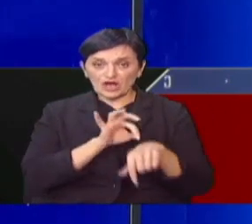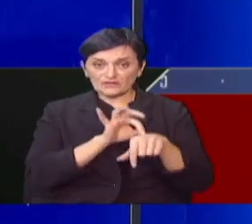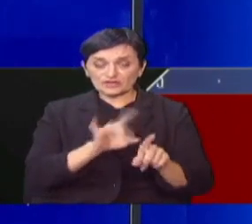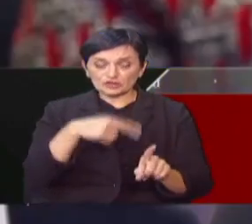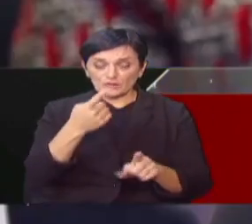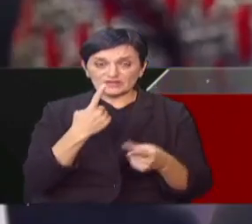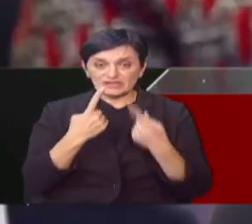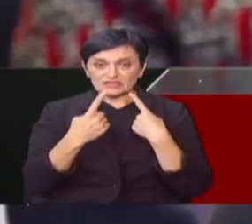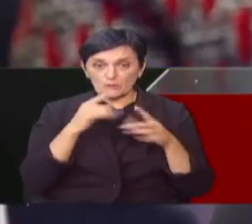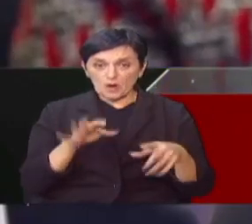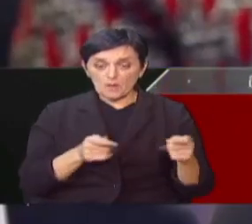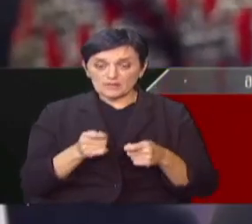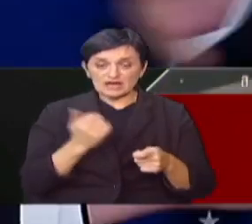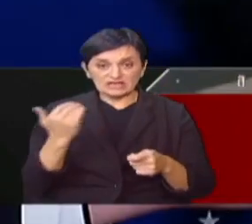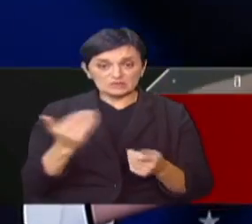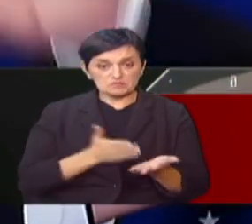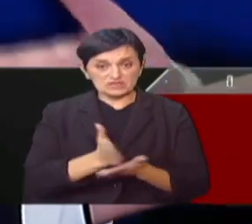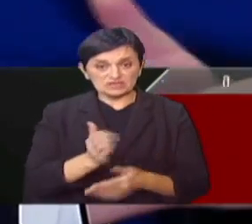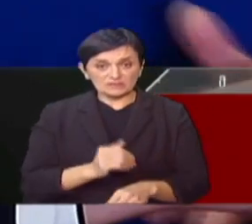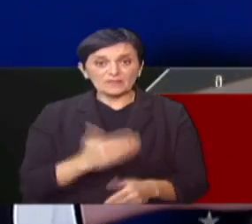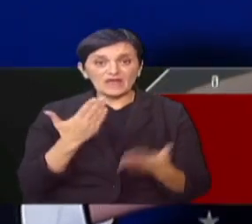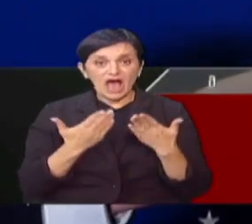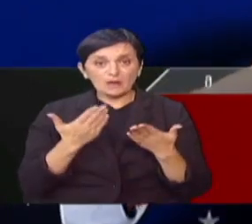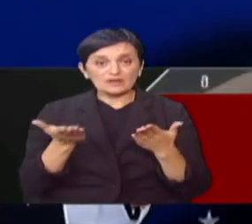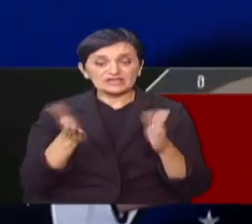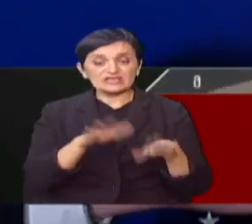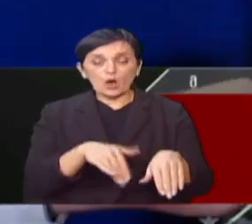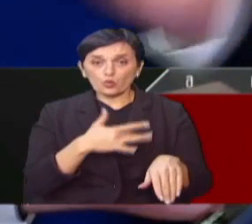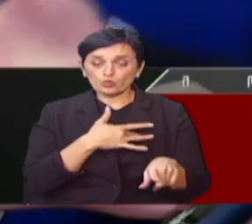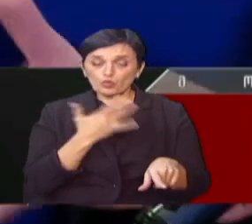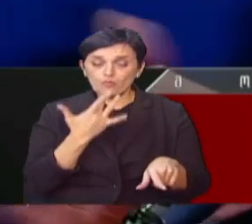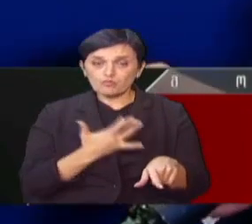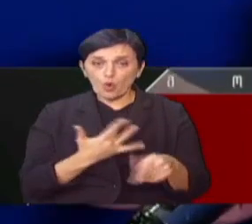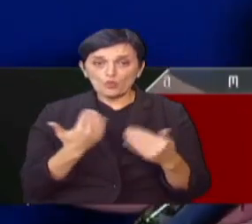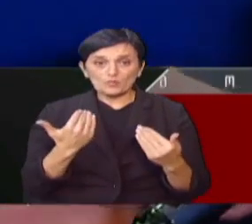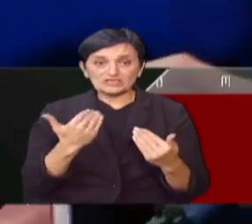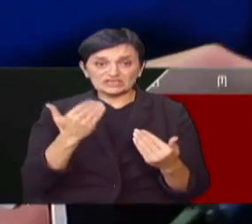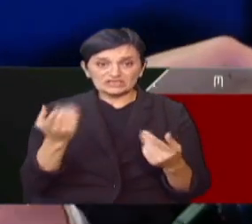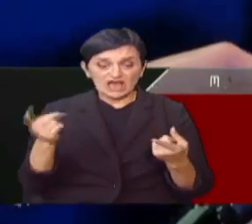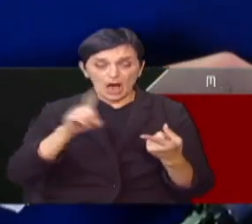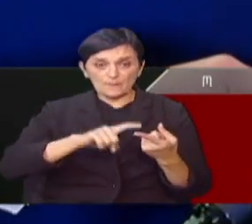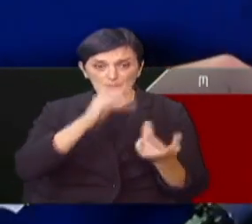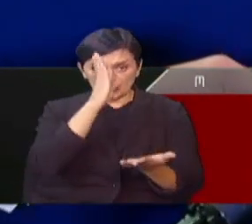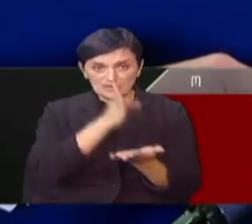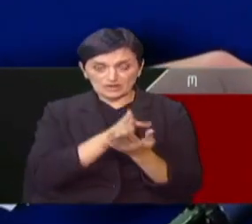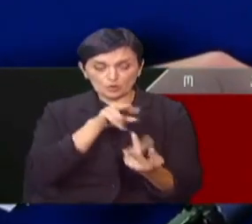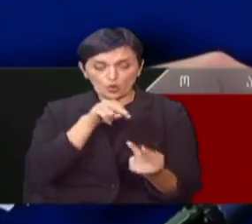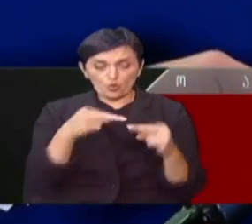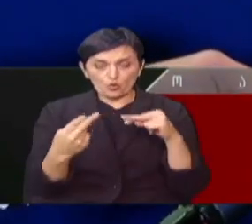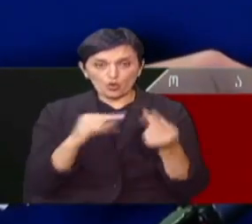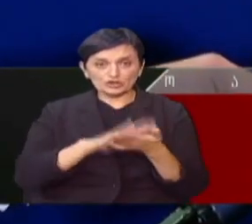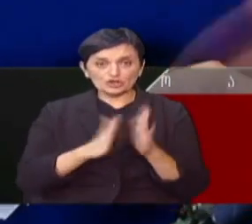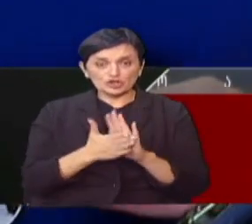შემდეგ საუბრობდა პრეზიდენტის მიზნებზე. Ალბათ უნდა დარჩენა პოლიტიკაში, მისი აფილიაცია პირდაპირი, ასე ვთქვათ, კოორდინაცია და